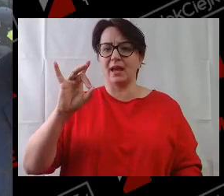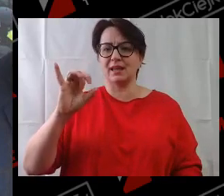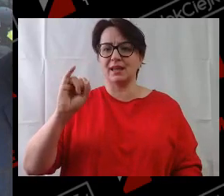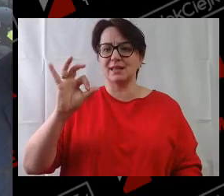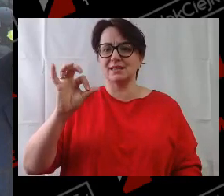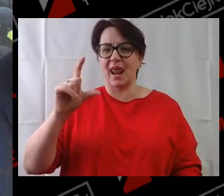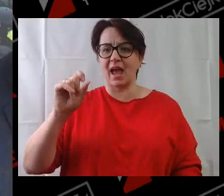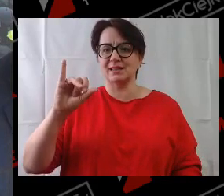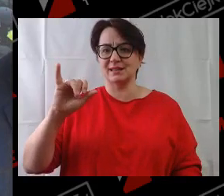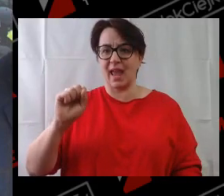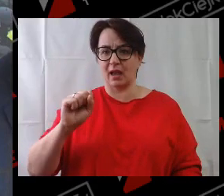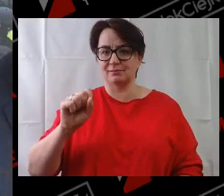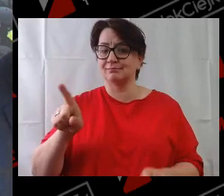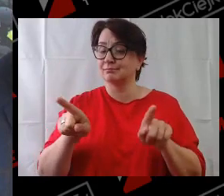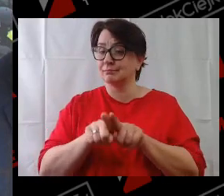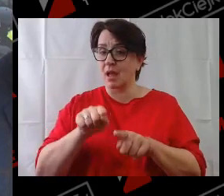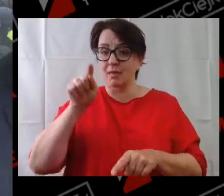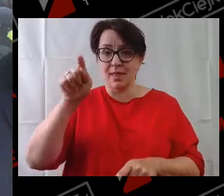również